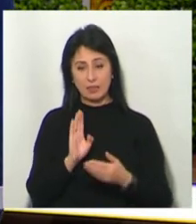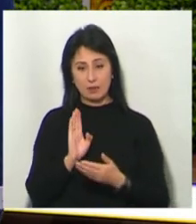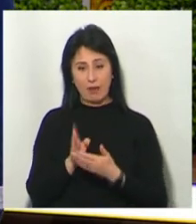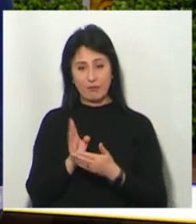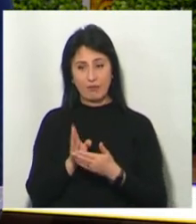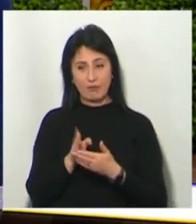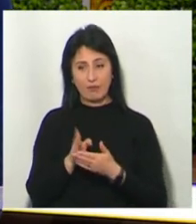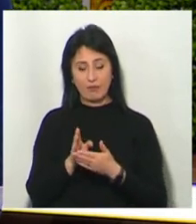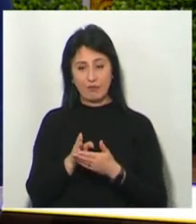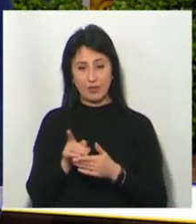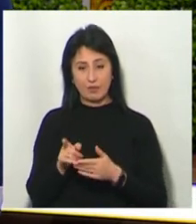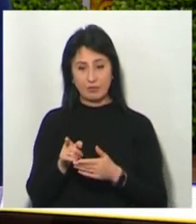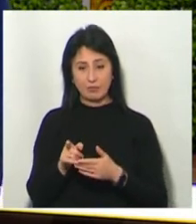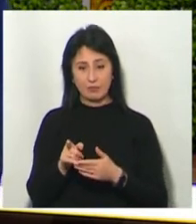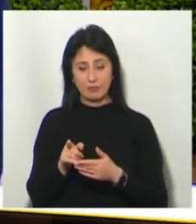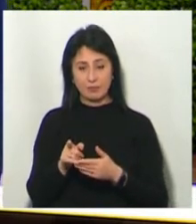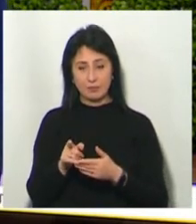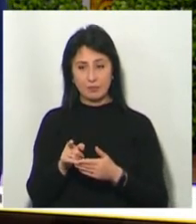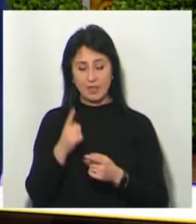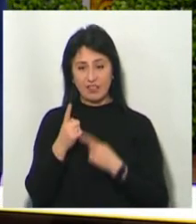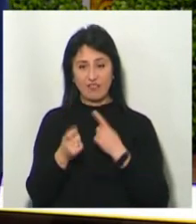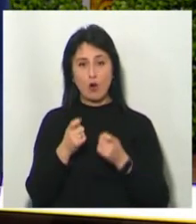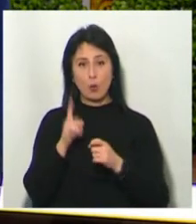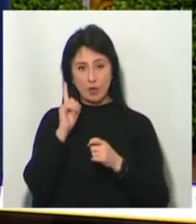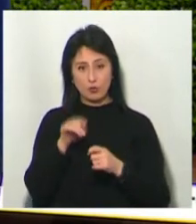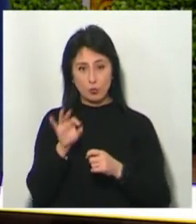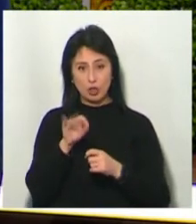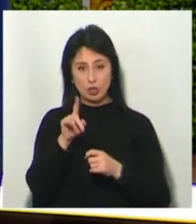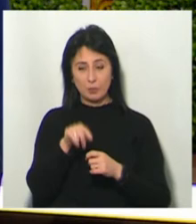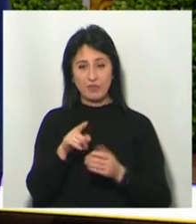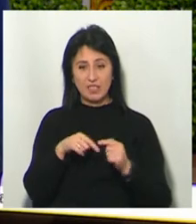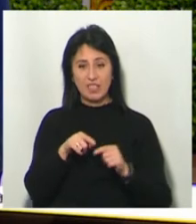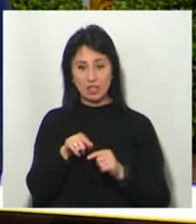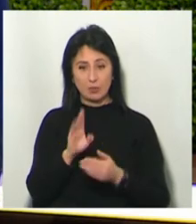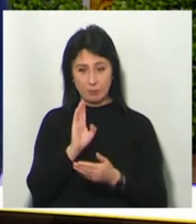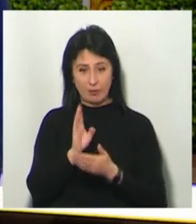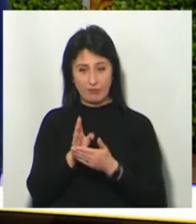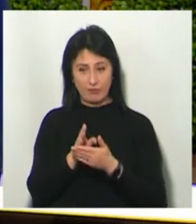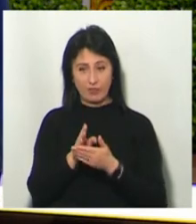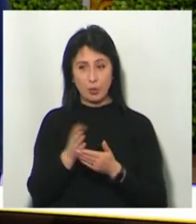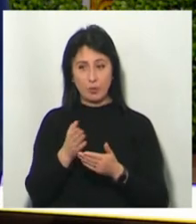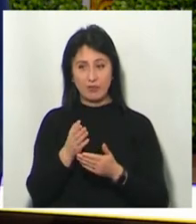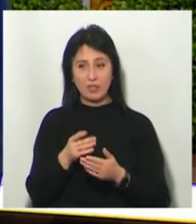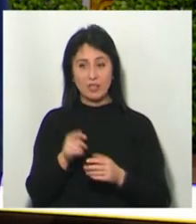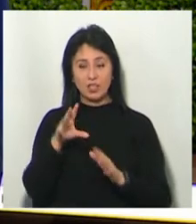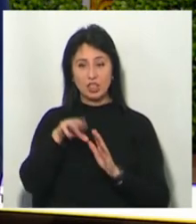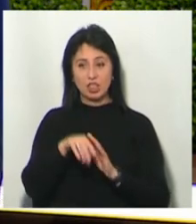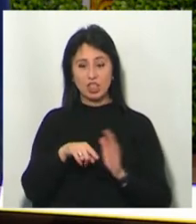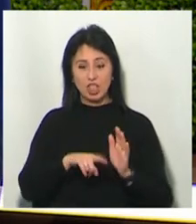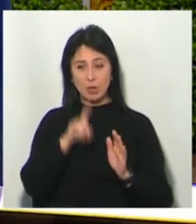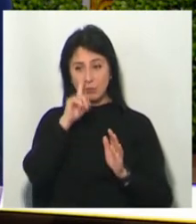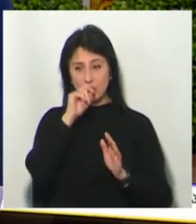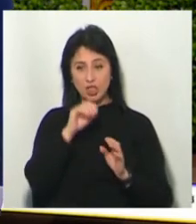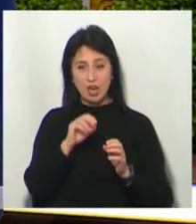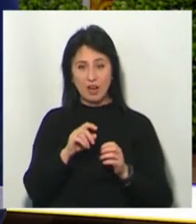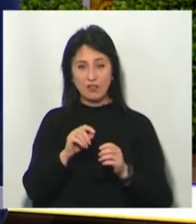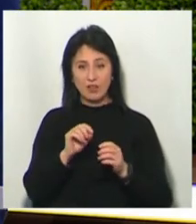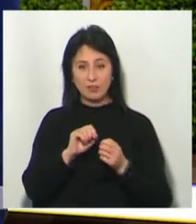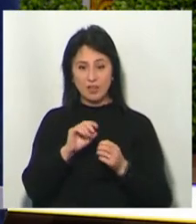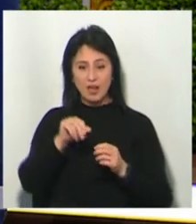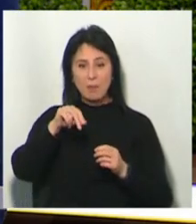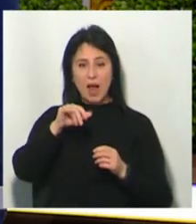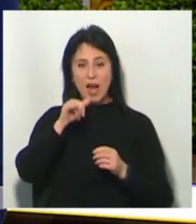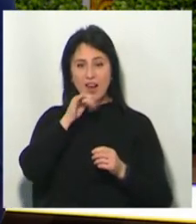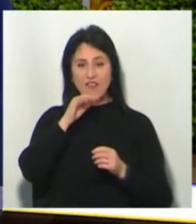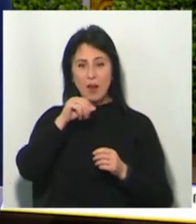მეტად გარჩეული და უფრო მეტად ინფორმირებული ამის შესახებ საზოგადოება, რომელიც მოიცავს შარჯავა კრისტალების